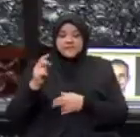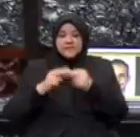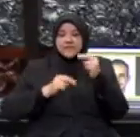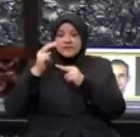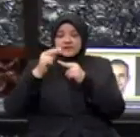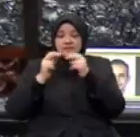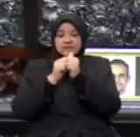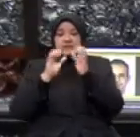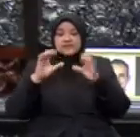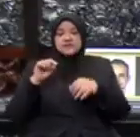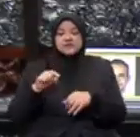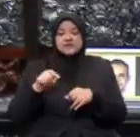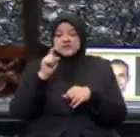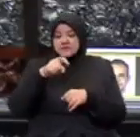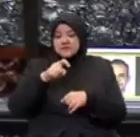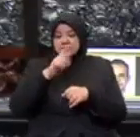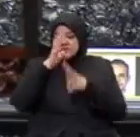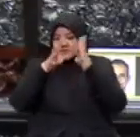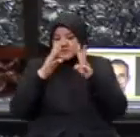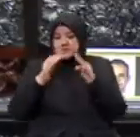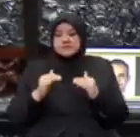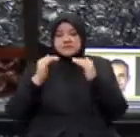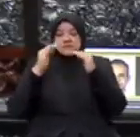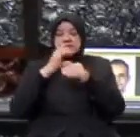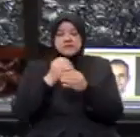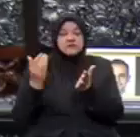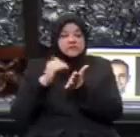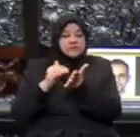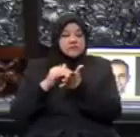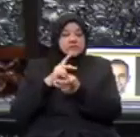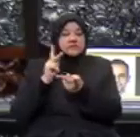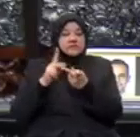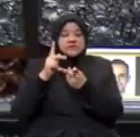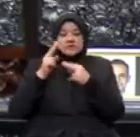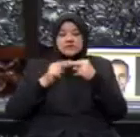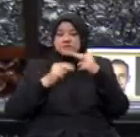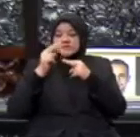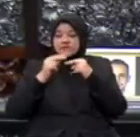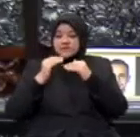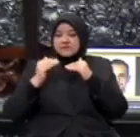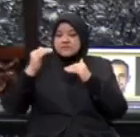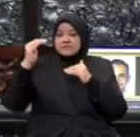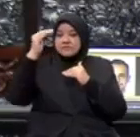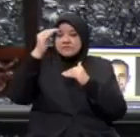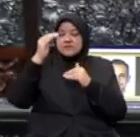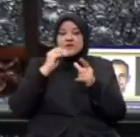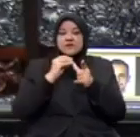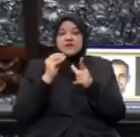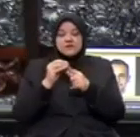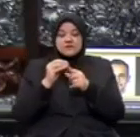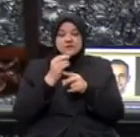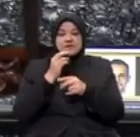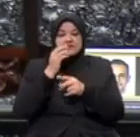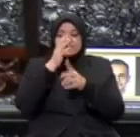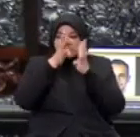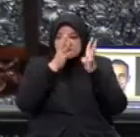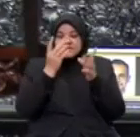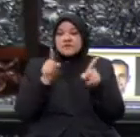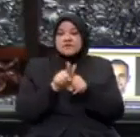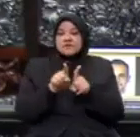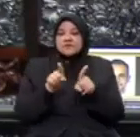secara modular memerlukan reka bentuk yang standard dan berulang sesuai untuk pembinaan bertingkat atau reka bentuk yang